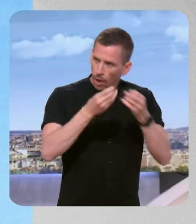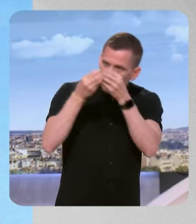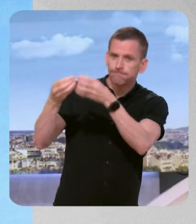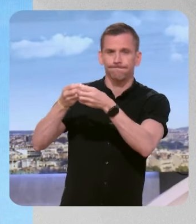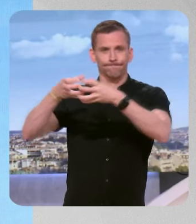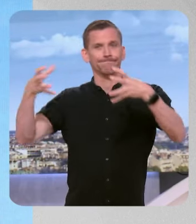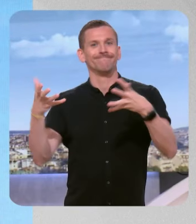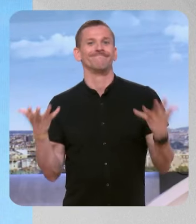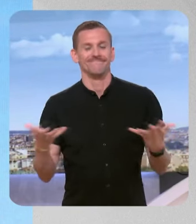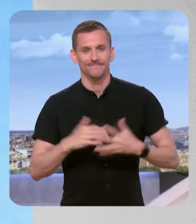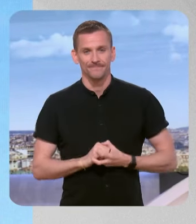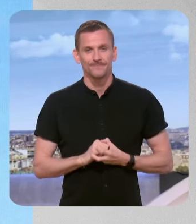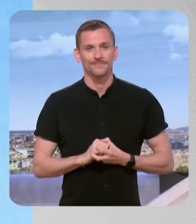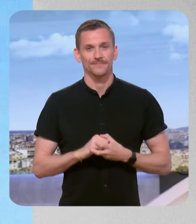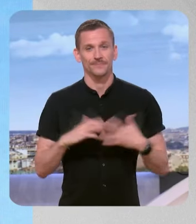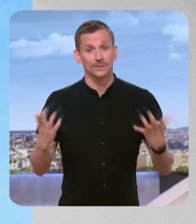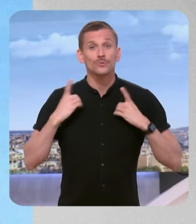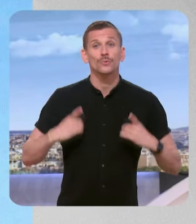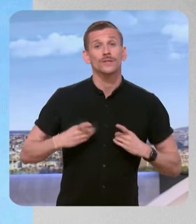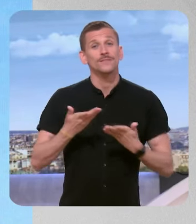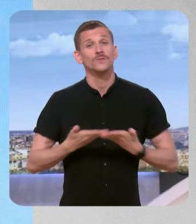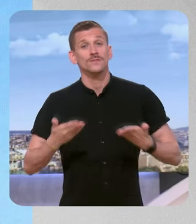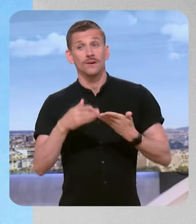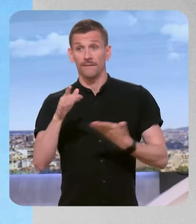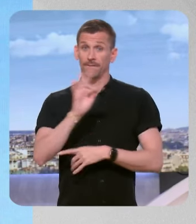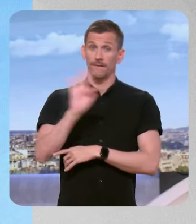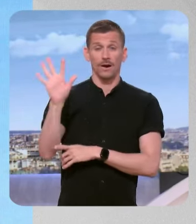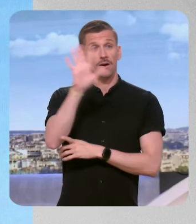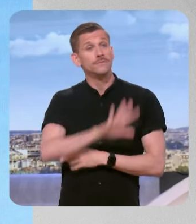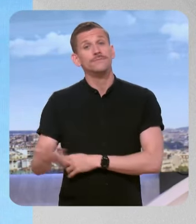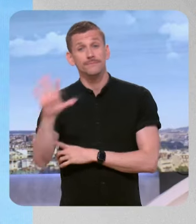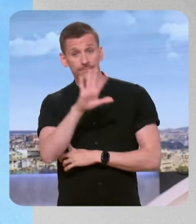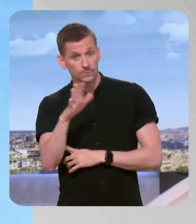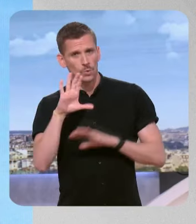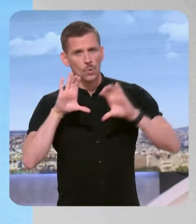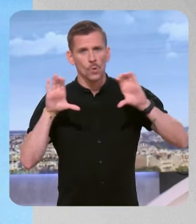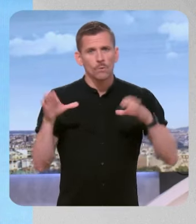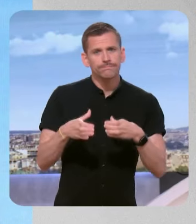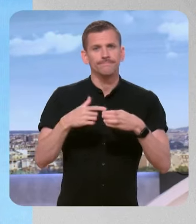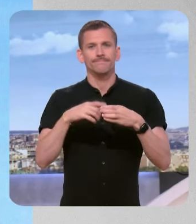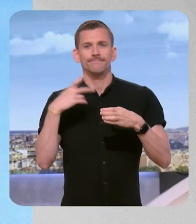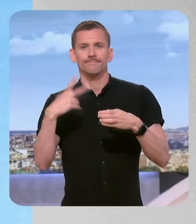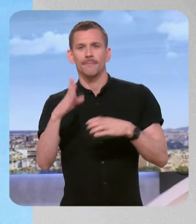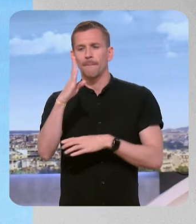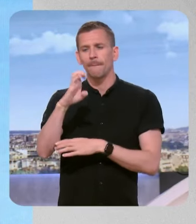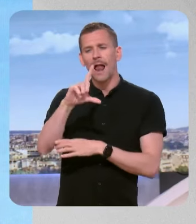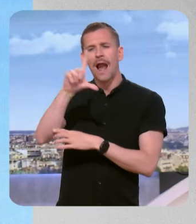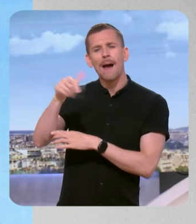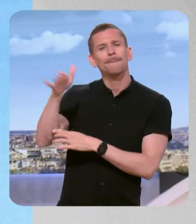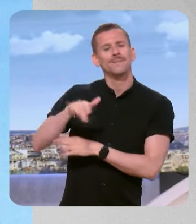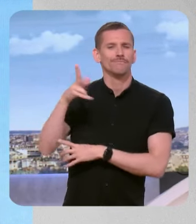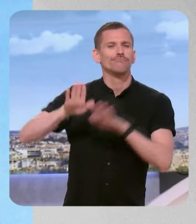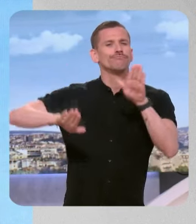avoir des députés français de la délégation avec François x bami plus important que 7 8